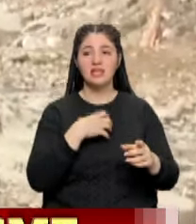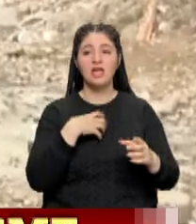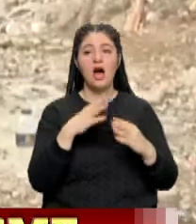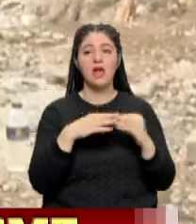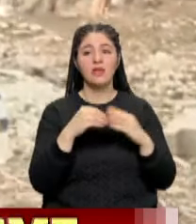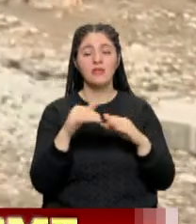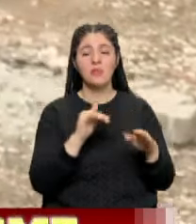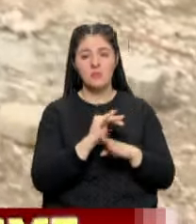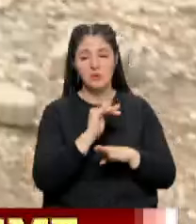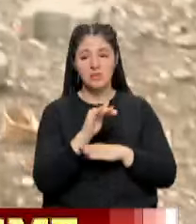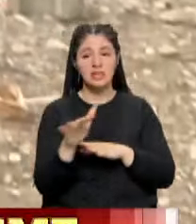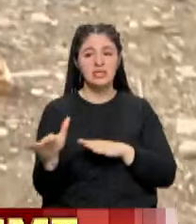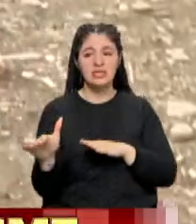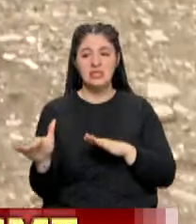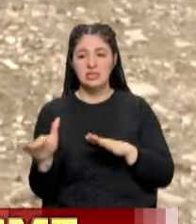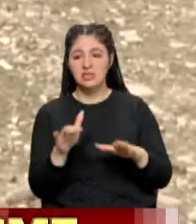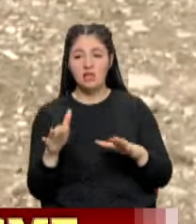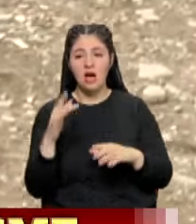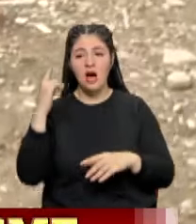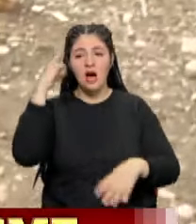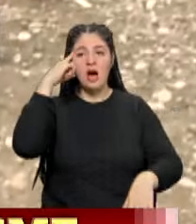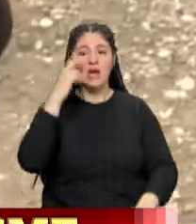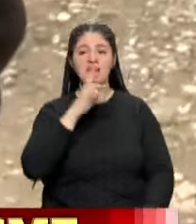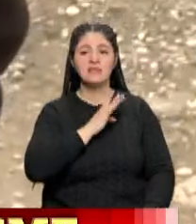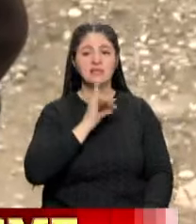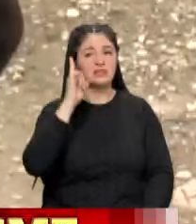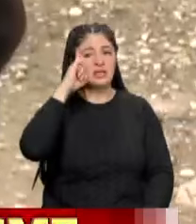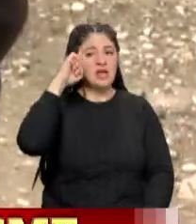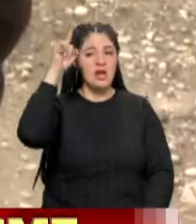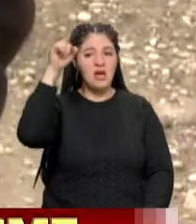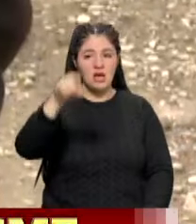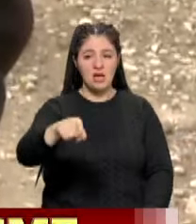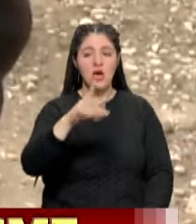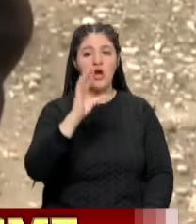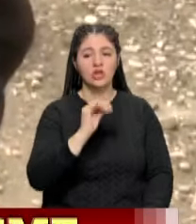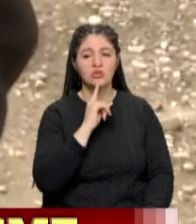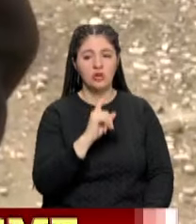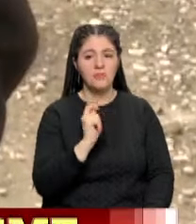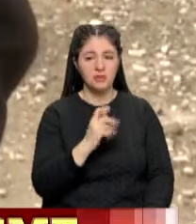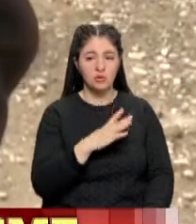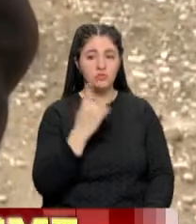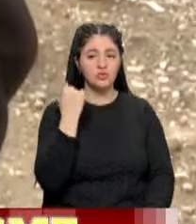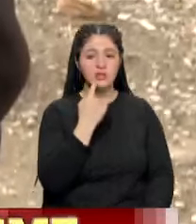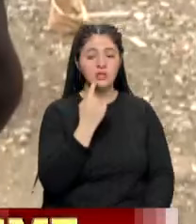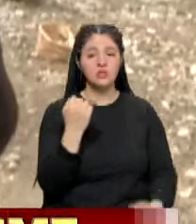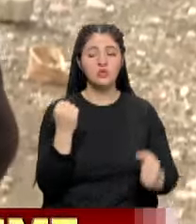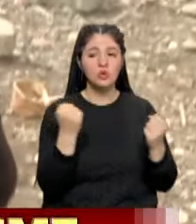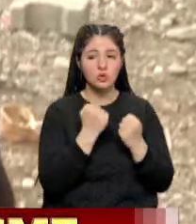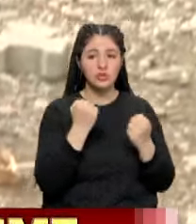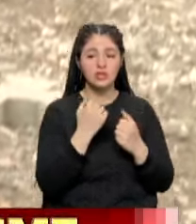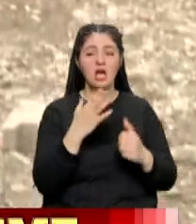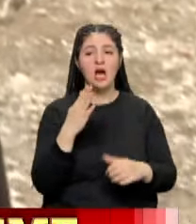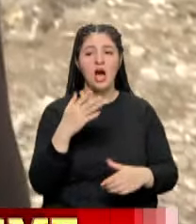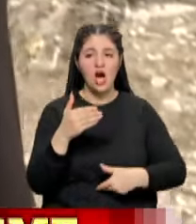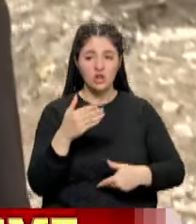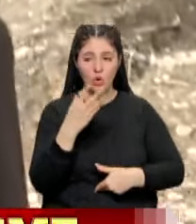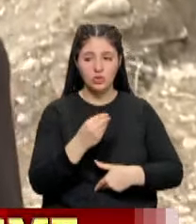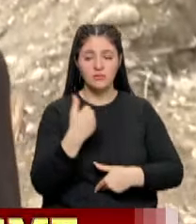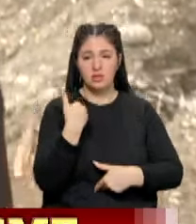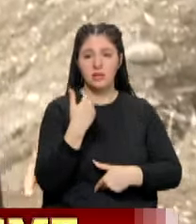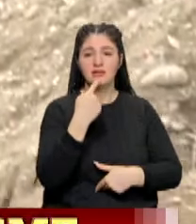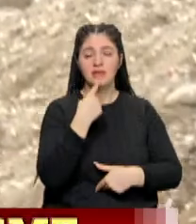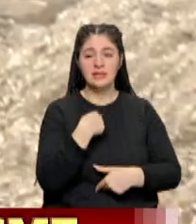depremi yaşadı. Evet. Sarsılır sarsılmaz aklı tabii ki kızındaydı. Öncelikle şunu sormak istiyorum. Dün dedim ki üşürseniz dedim, acıkırsanız dedim. Siz